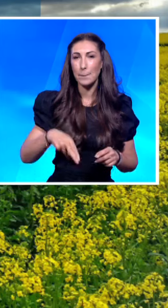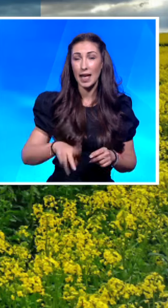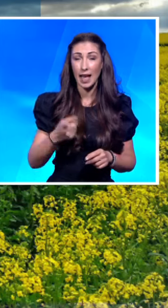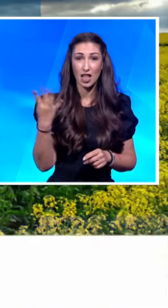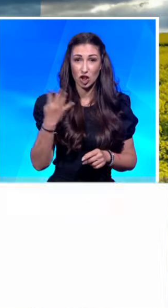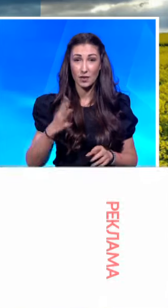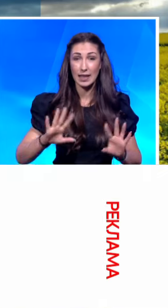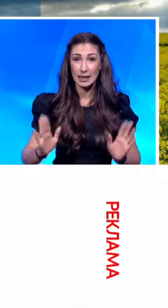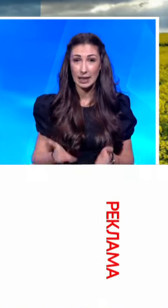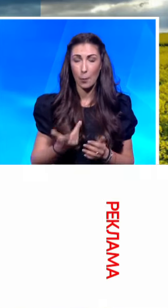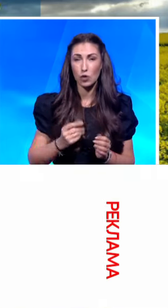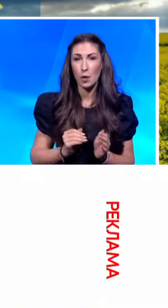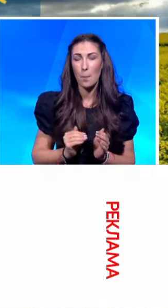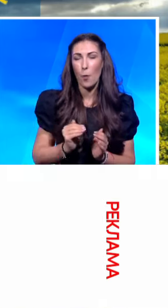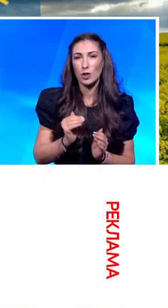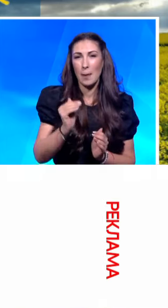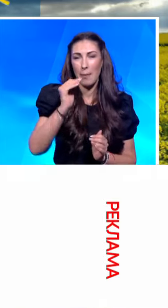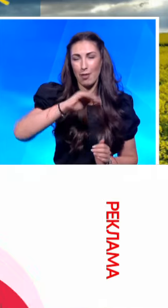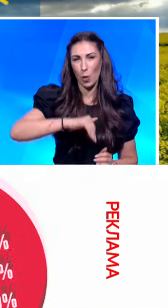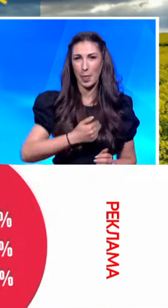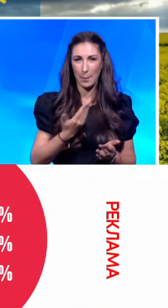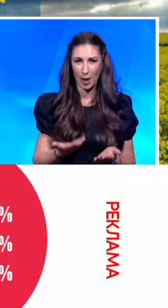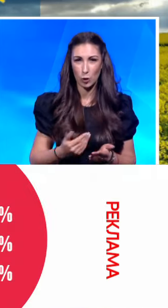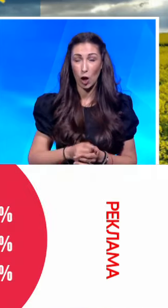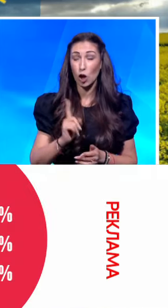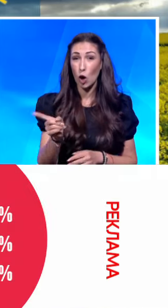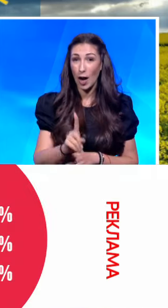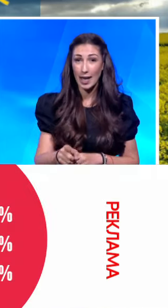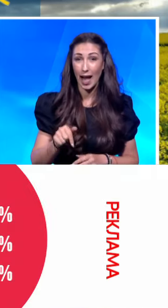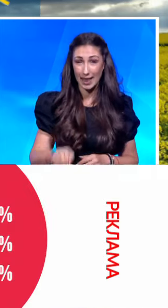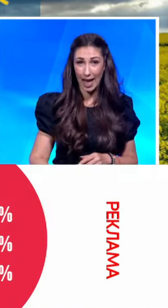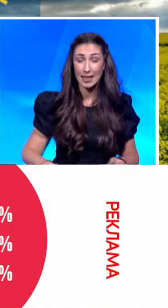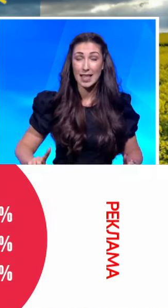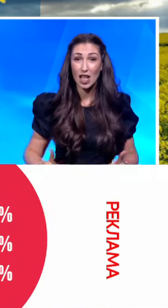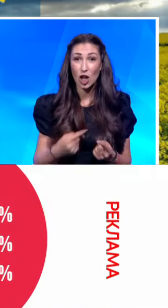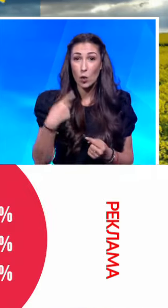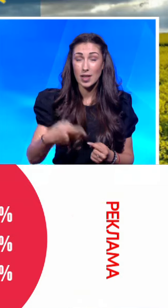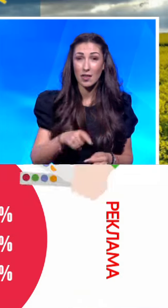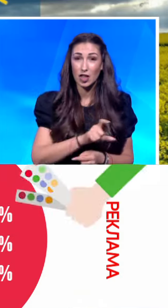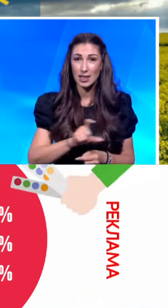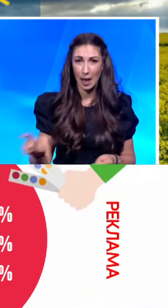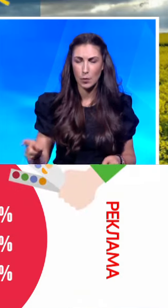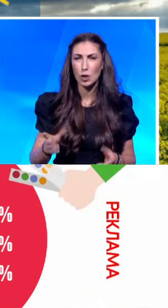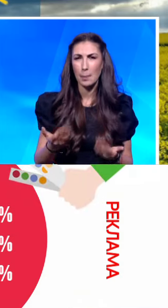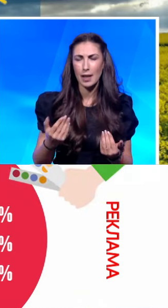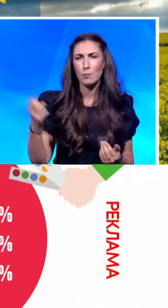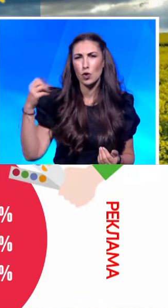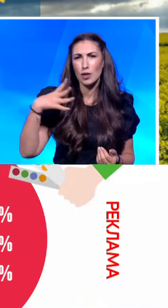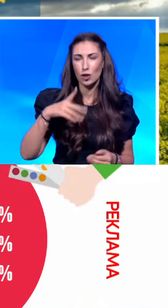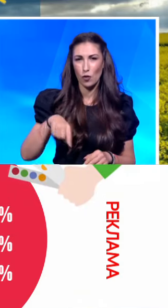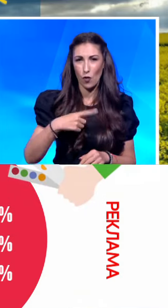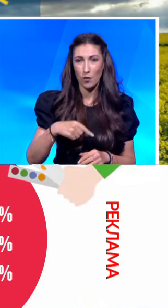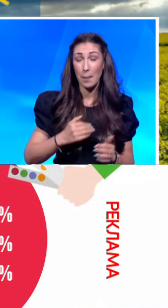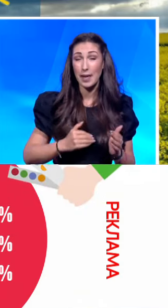четвъртък започва постепенно повишение на температурите. До края на тази и в началото на следващата седмица предимно слънчево време